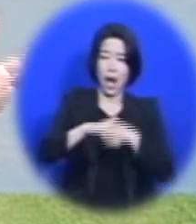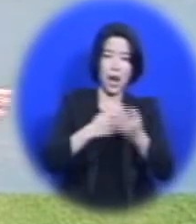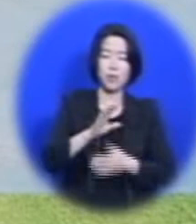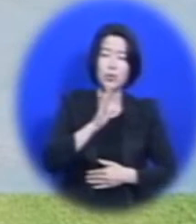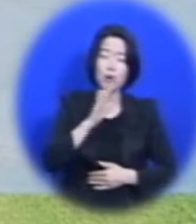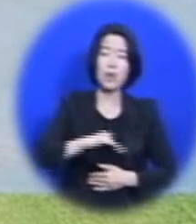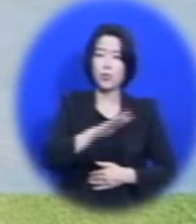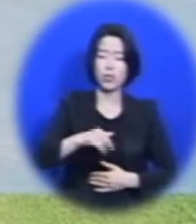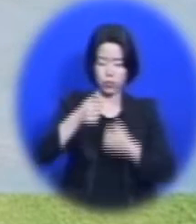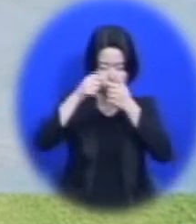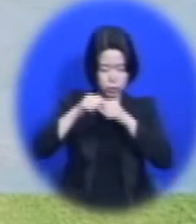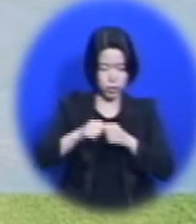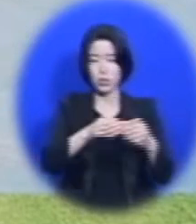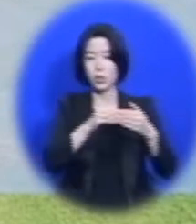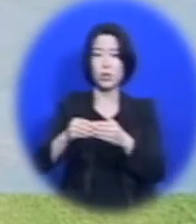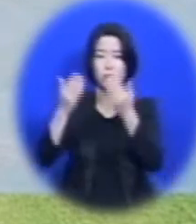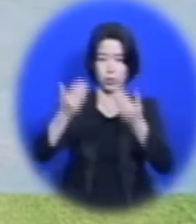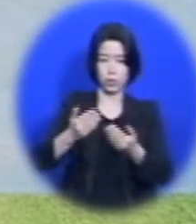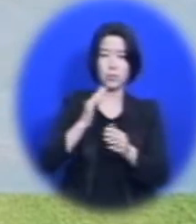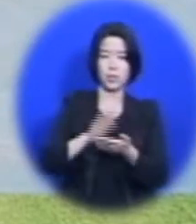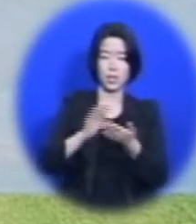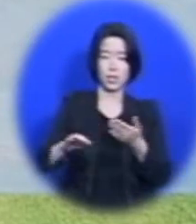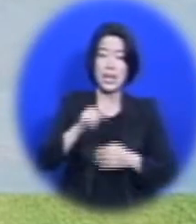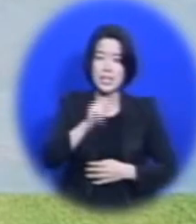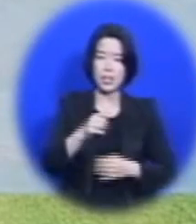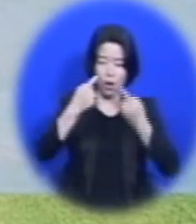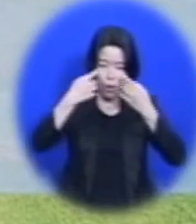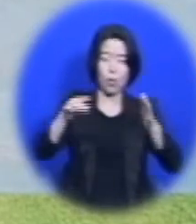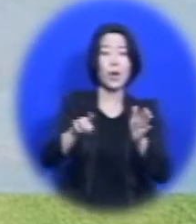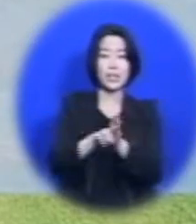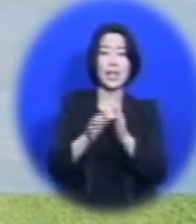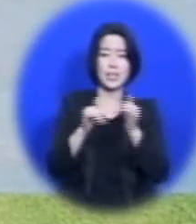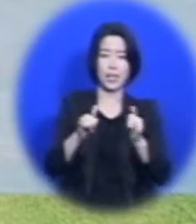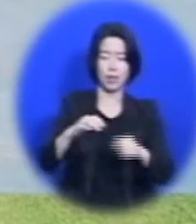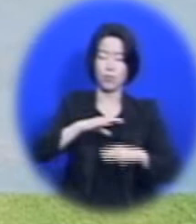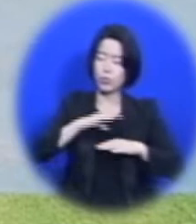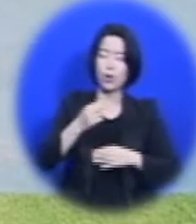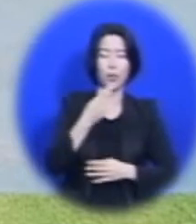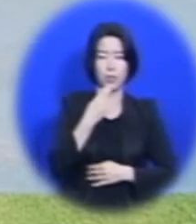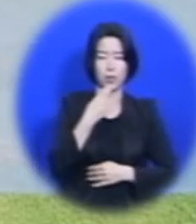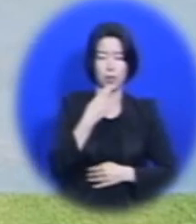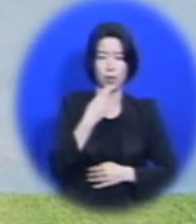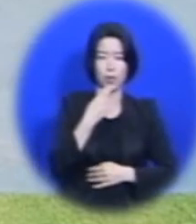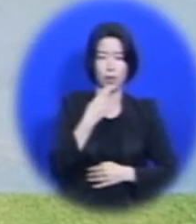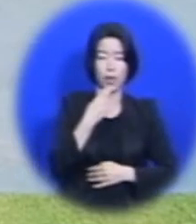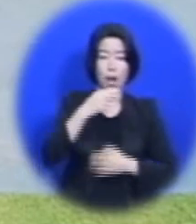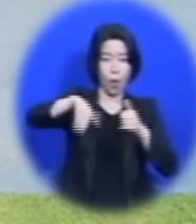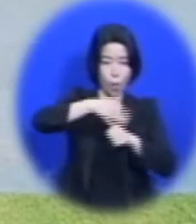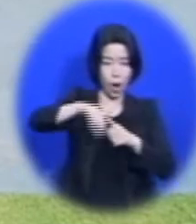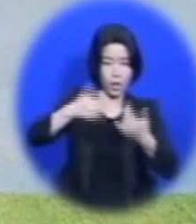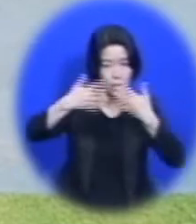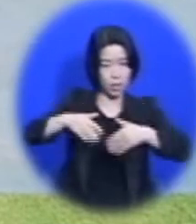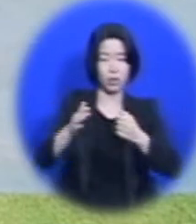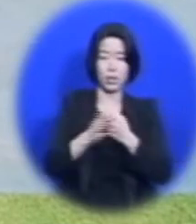정말 구체적으로 인도하십니다. 그걸 확신하는 사람은 무서움이 없어요. 환경과 여건